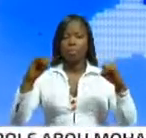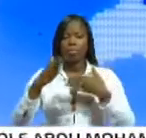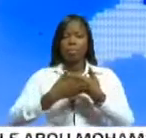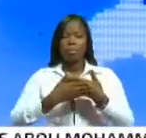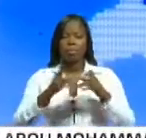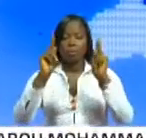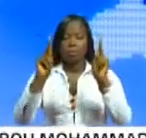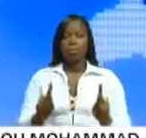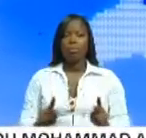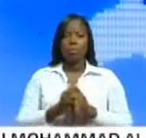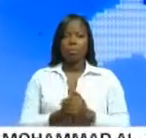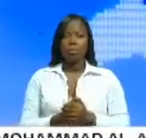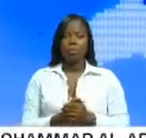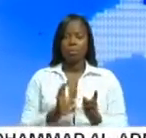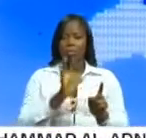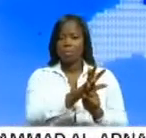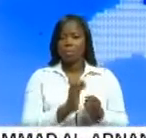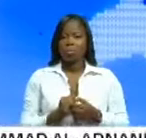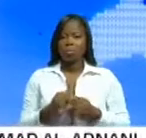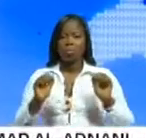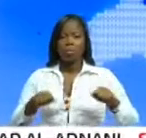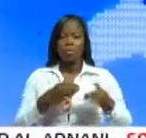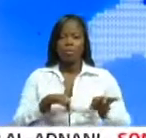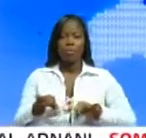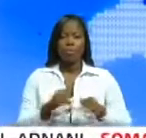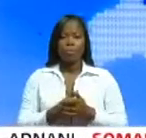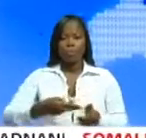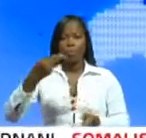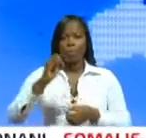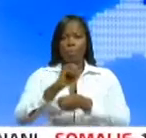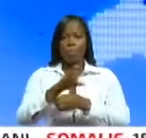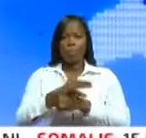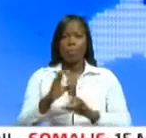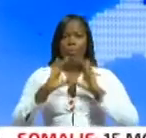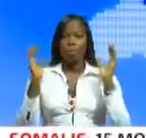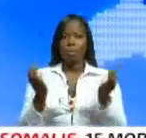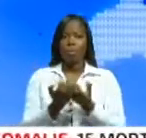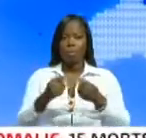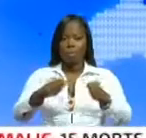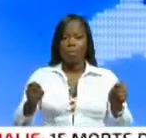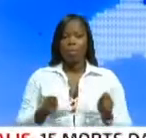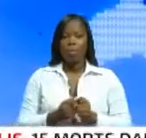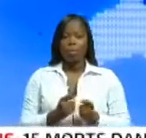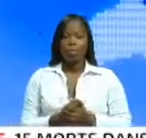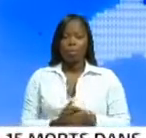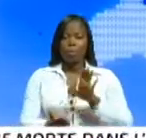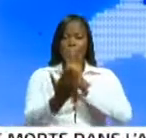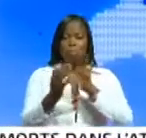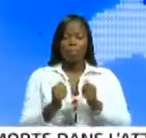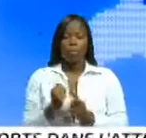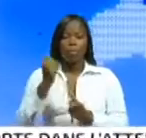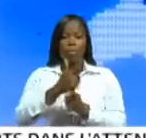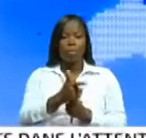afin de la convaincre de la pertinence de la mise en place du haut conseil des collectivités territoriales ses membres ont fait face à la presse à